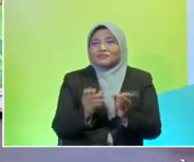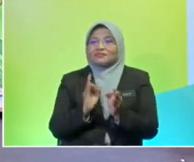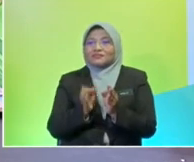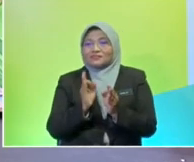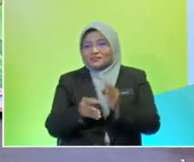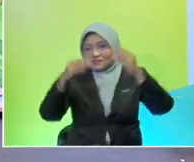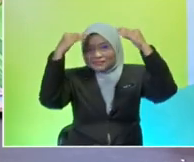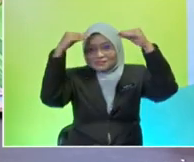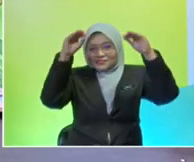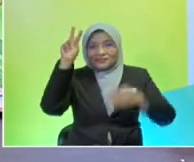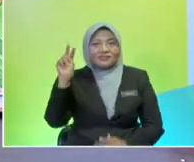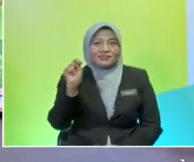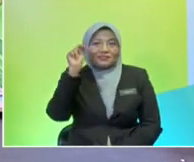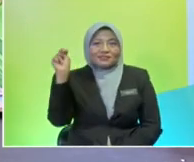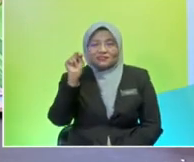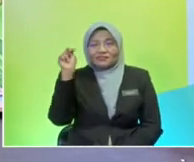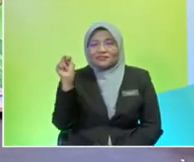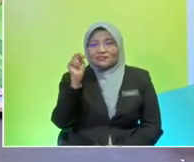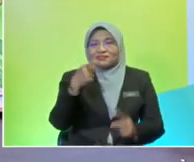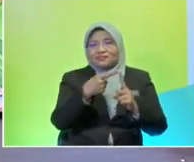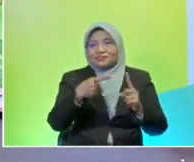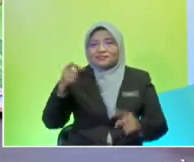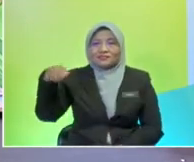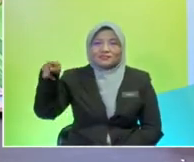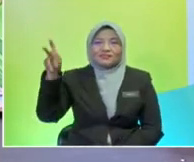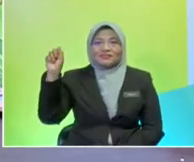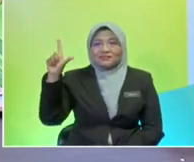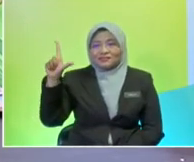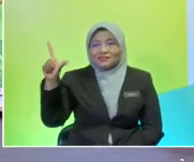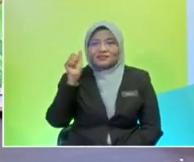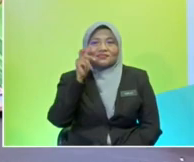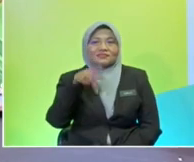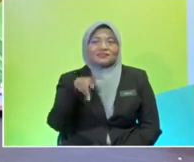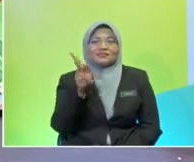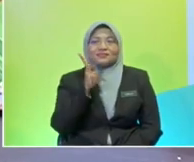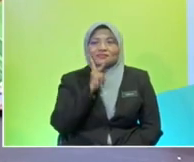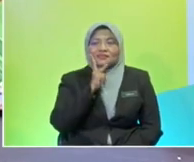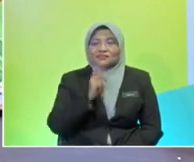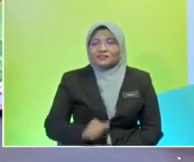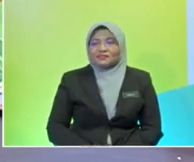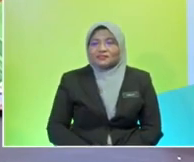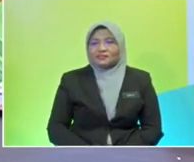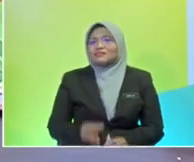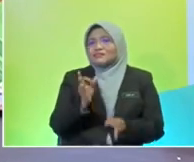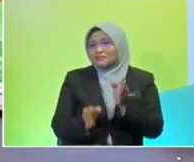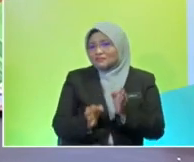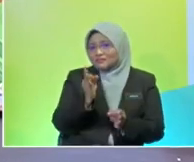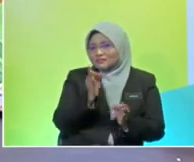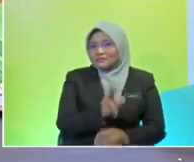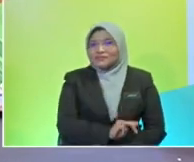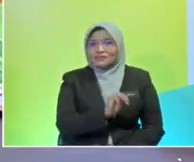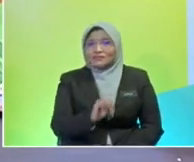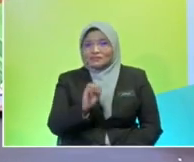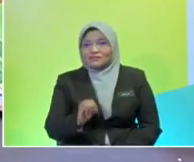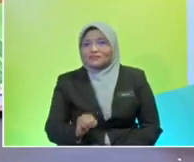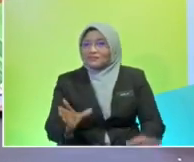Sunda kita Cikgu Nabila binti Ilyas Alaihissalam petani kalau murid-murid enggak dapatkan